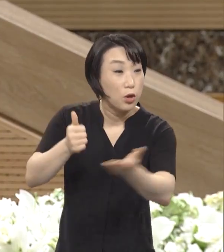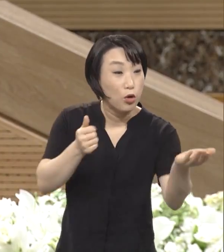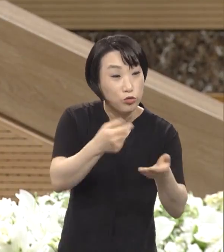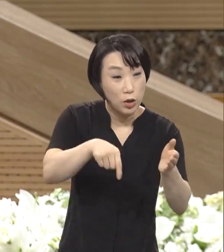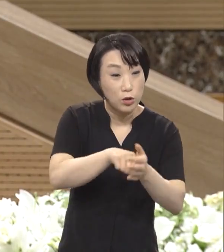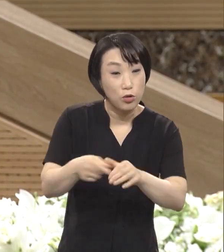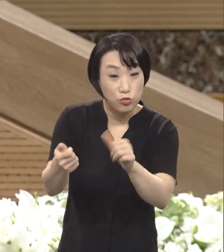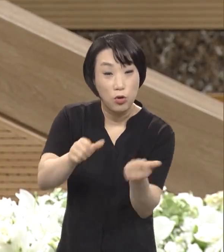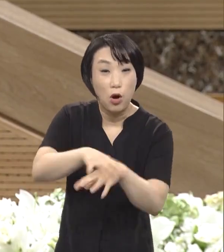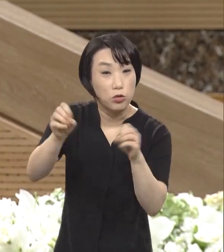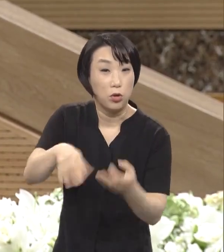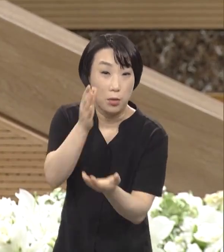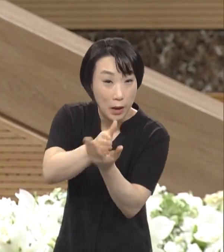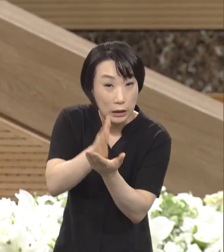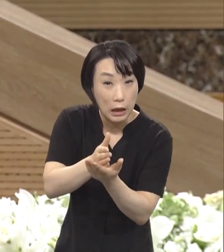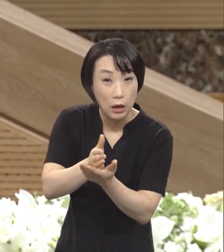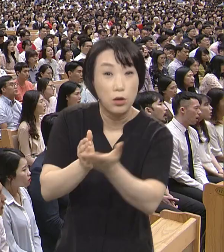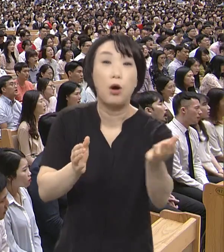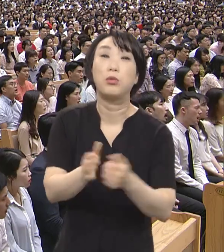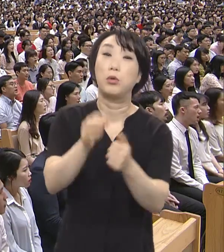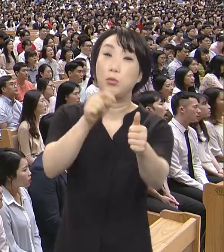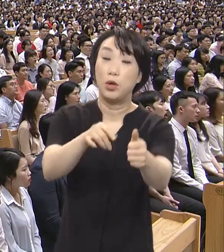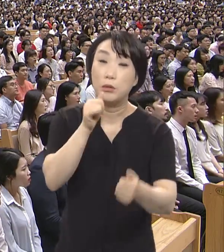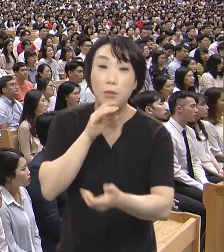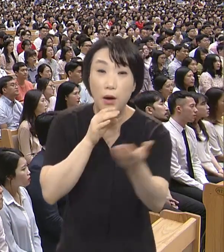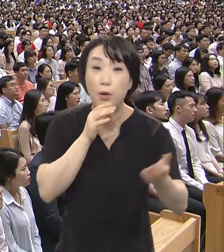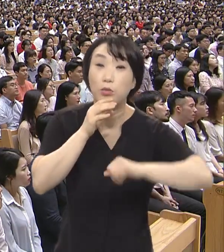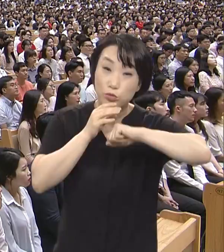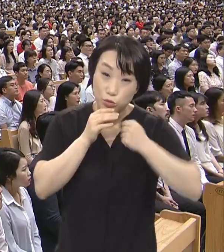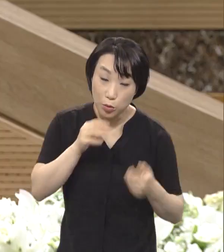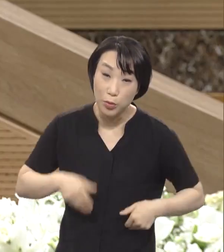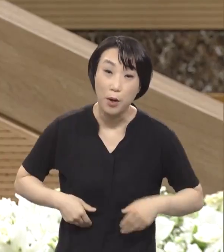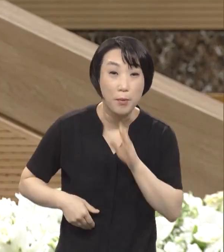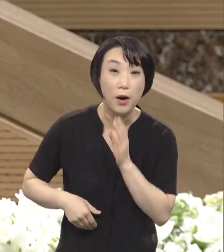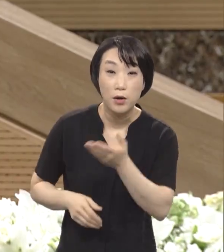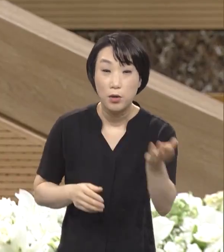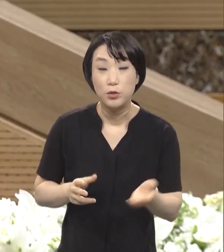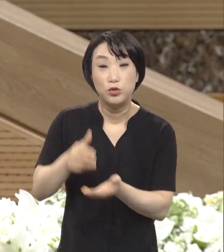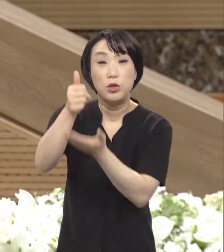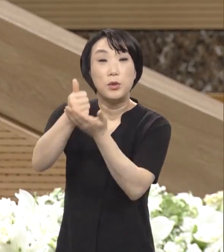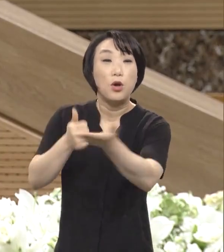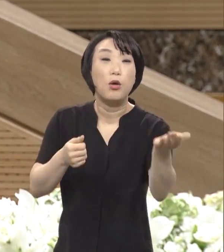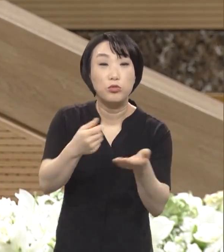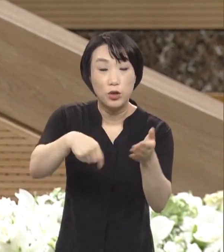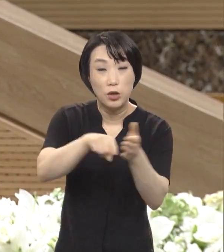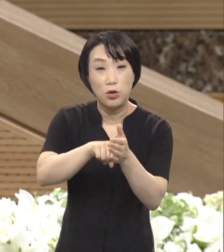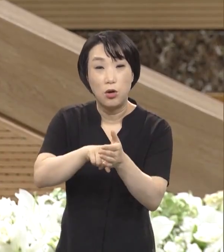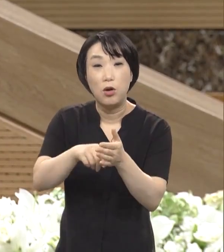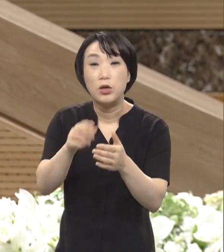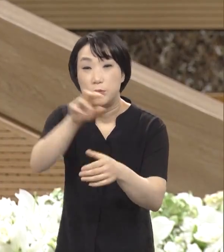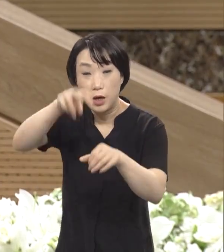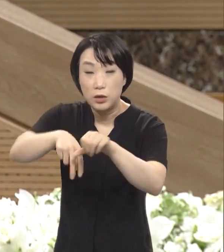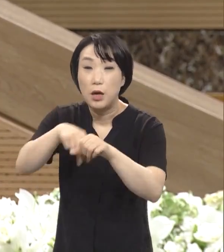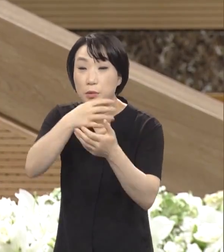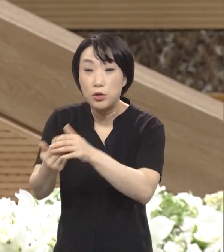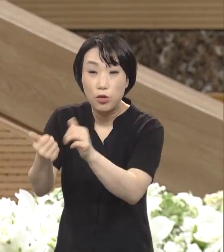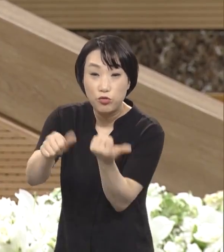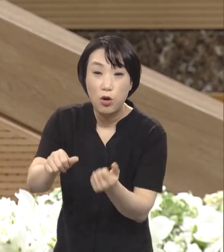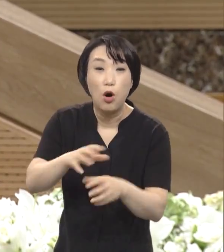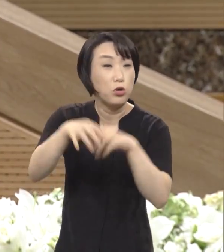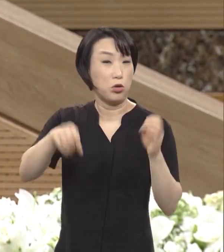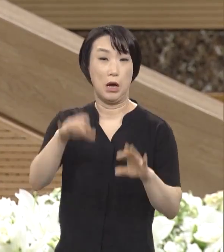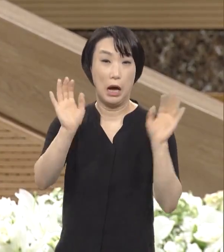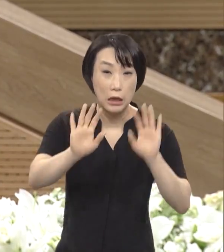헛되이 죽은 것이 돼서는 안 된다는 거예요. 헛되게 피 흘린 것이 돼서는 안 된다는 거예요.